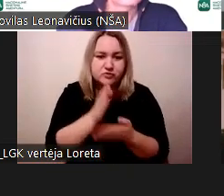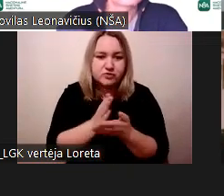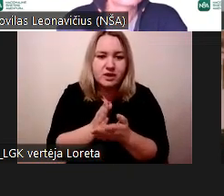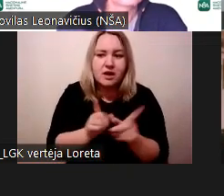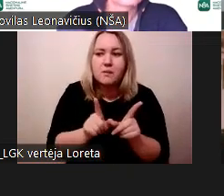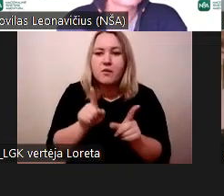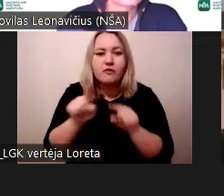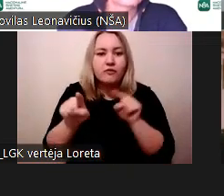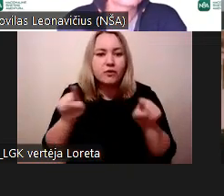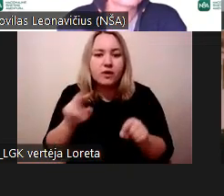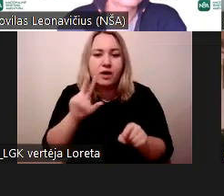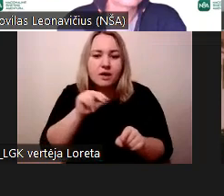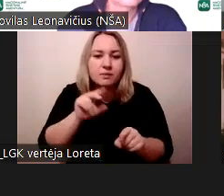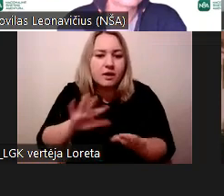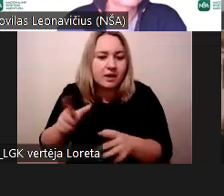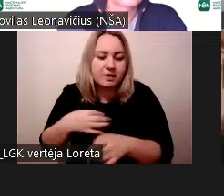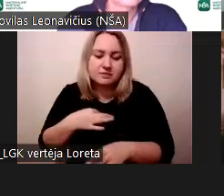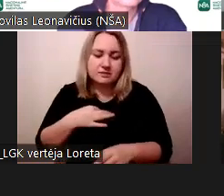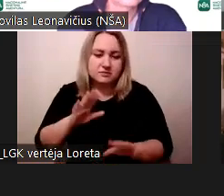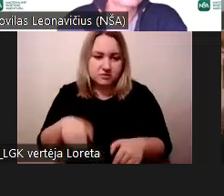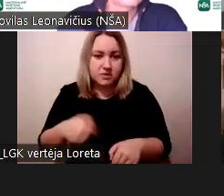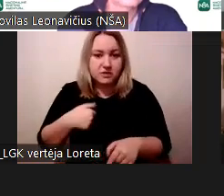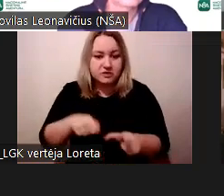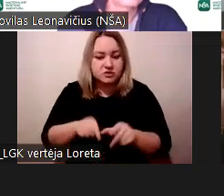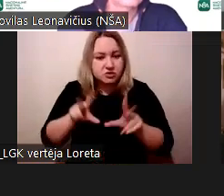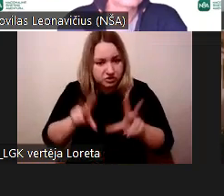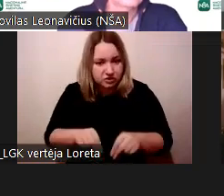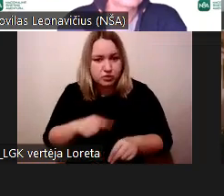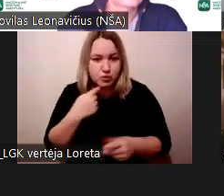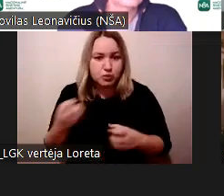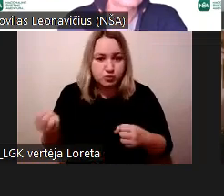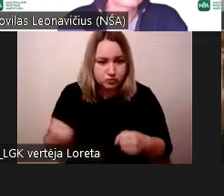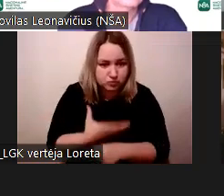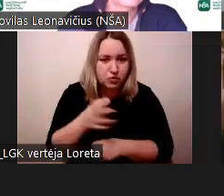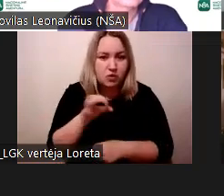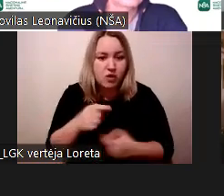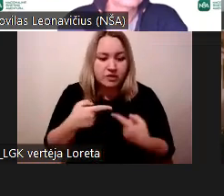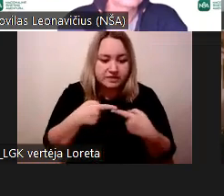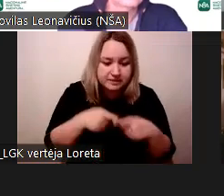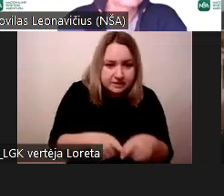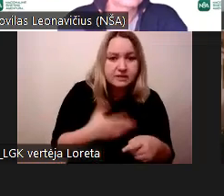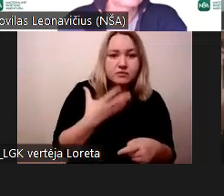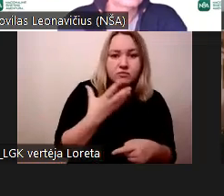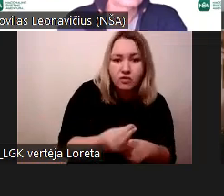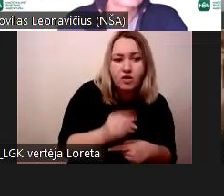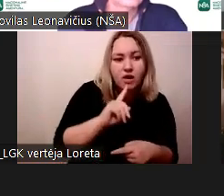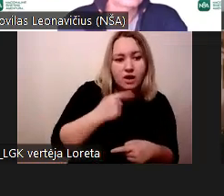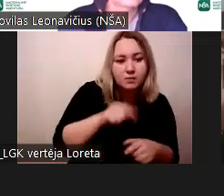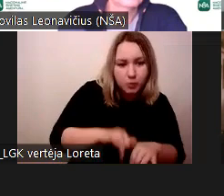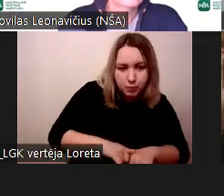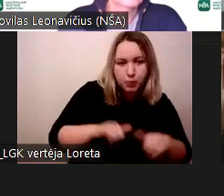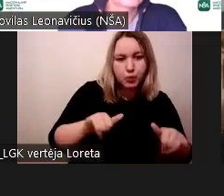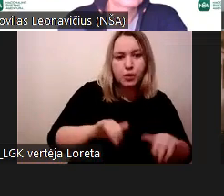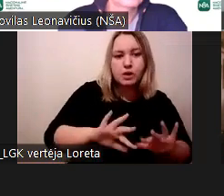mes kalbą kalbame. Taigi aš išmokau labai daug apie techninę kalbos plėtros